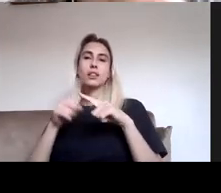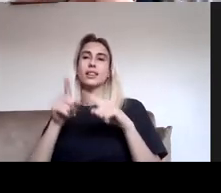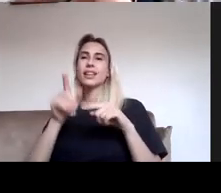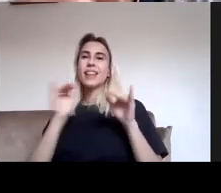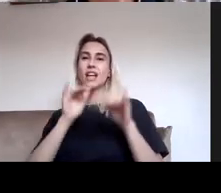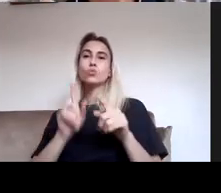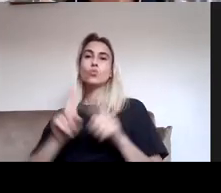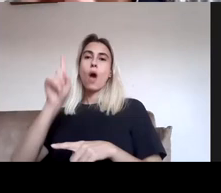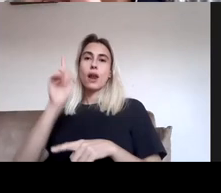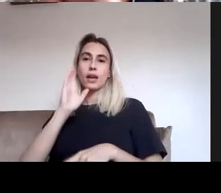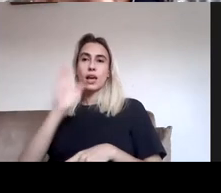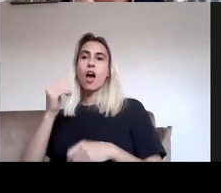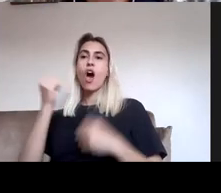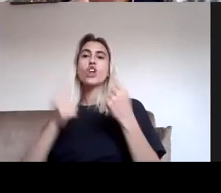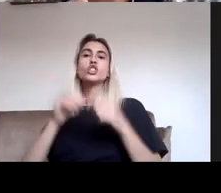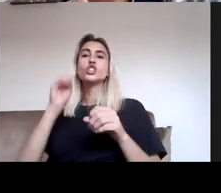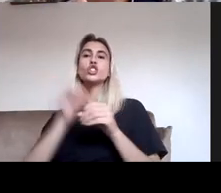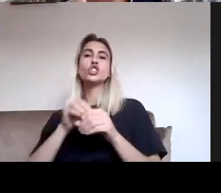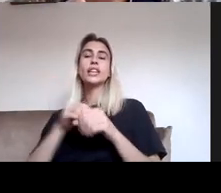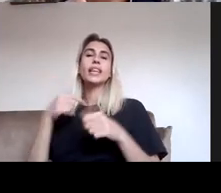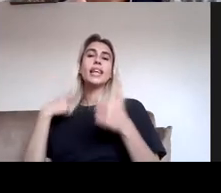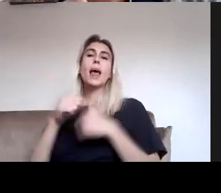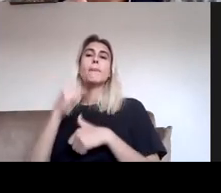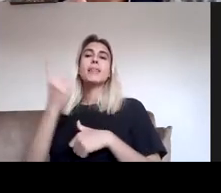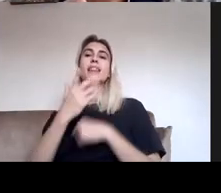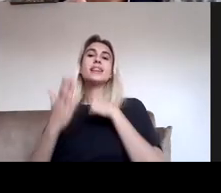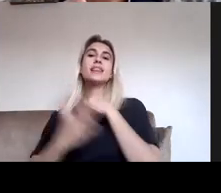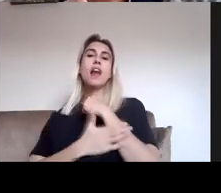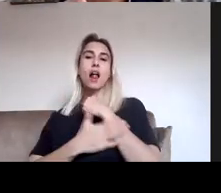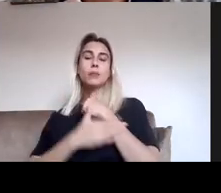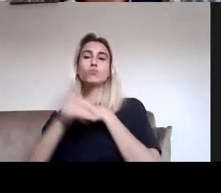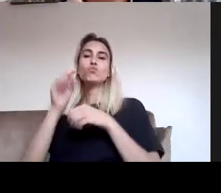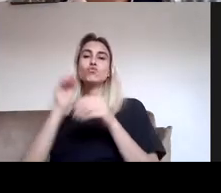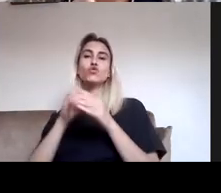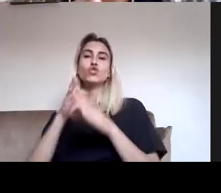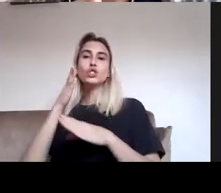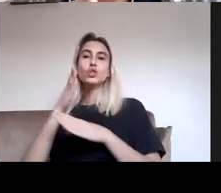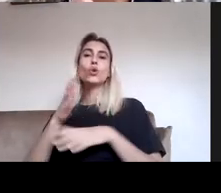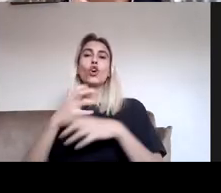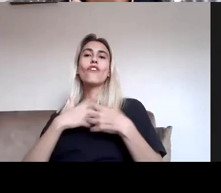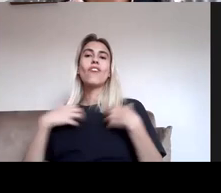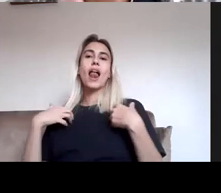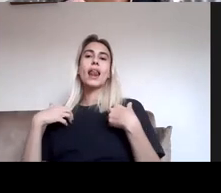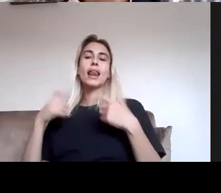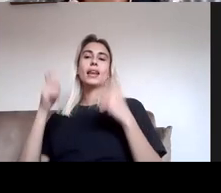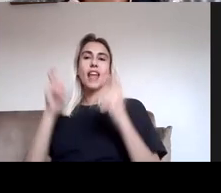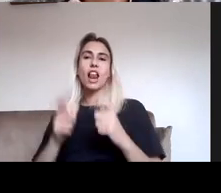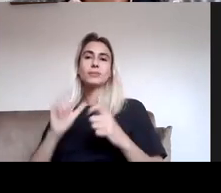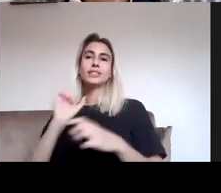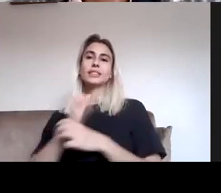ve aracın içerisinde yine bir yardımla içeri güvenli şekilde yerleşmesini